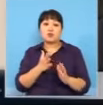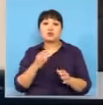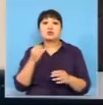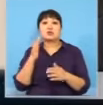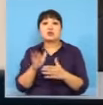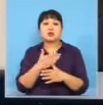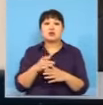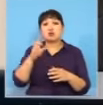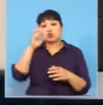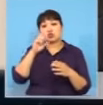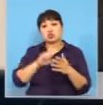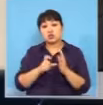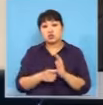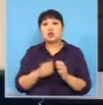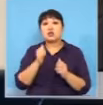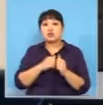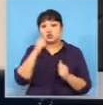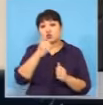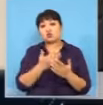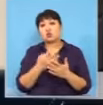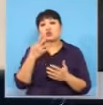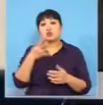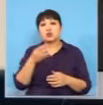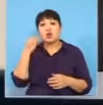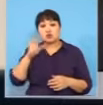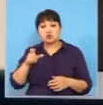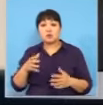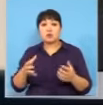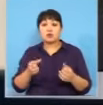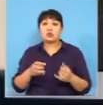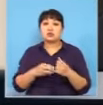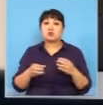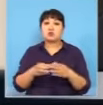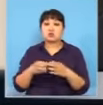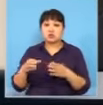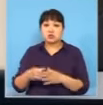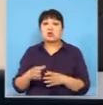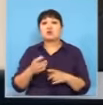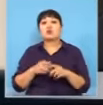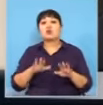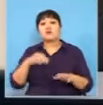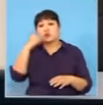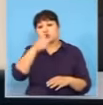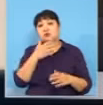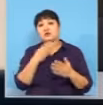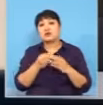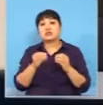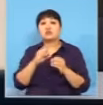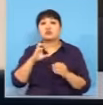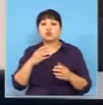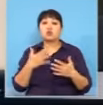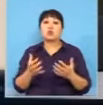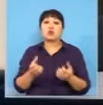идет распределение госжилья. Ежегодно около 4 тысяч актюбинцев получают земельные участки. Только в этом году свои 10 соток